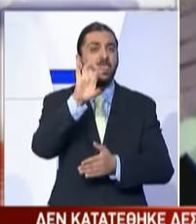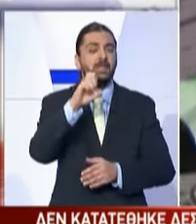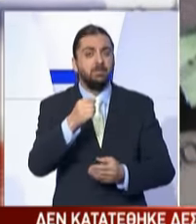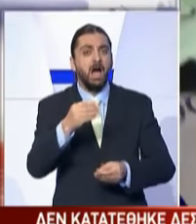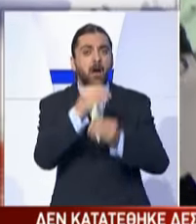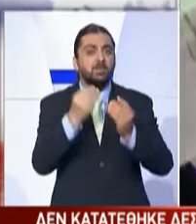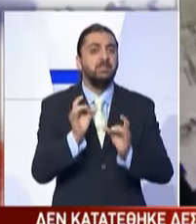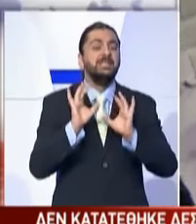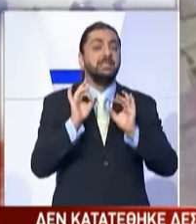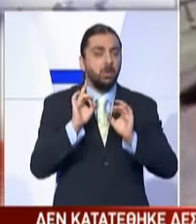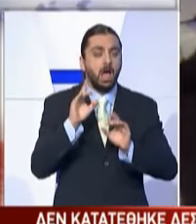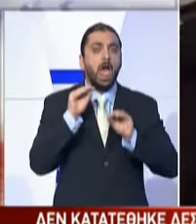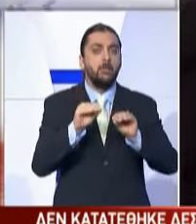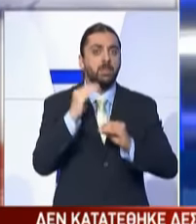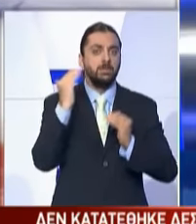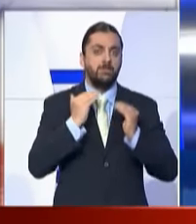ΔΕΠΑ-ΔΕΣΦΑ.